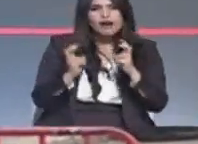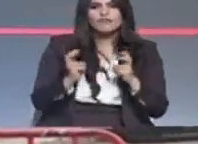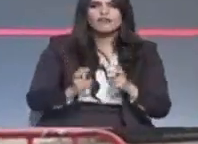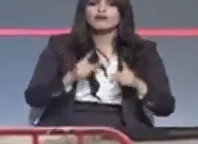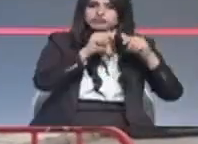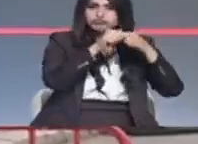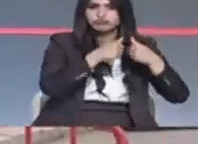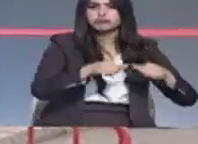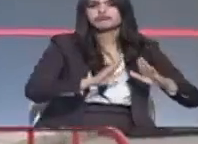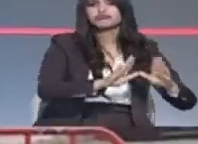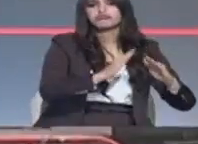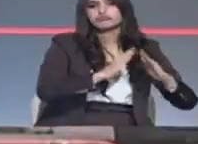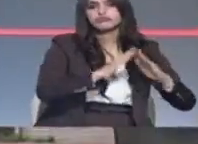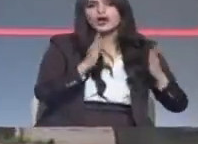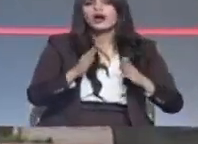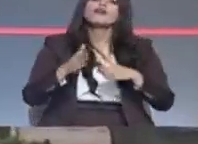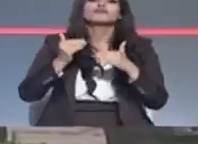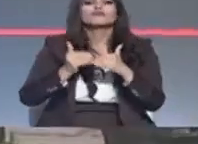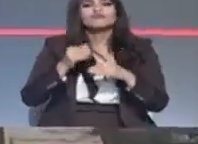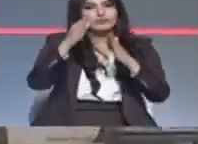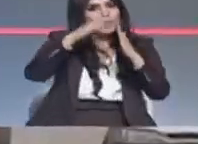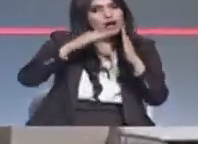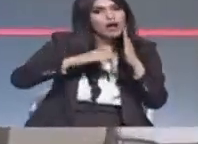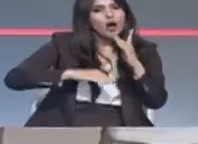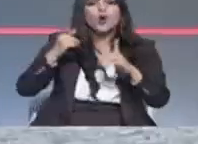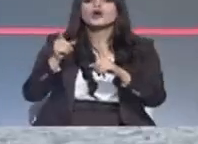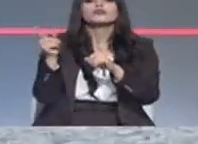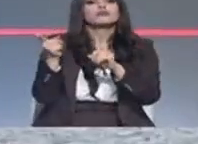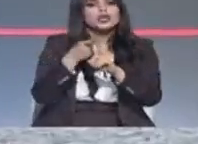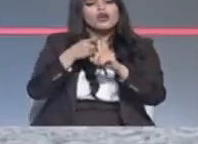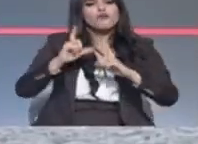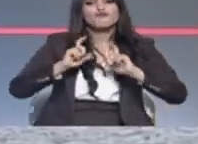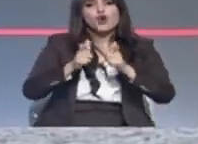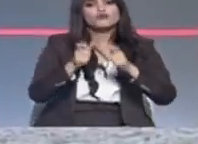الحجر الصحي الشامل والموجه لاحقا، وبما تكفله أيضا من فرص